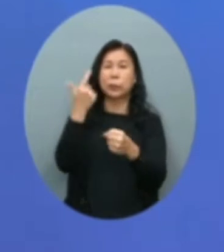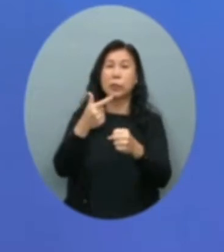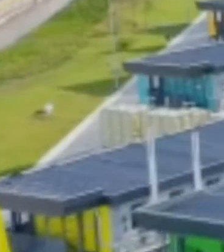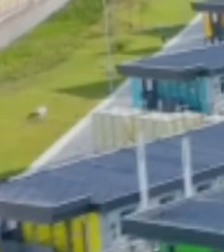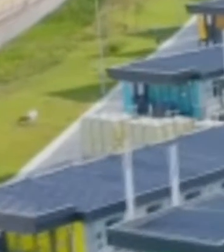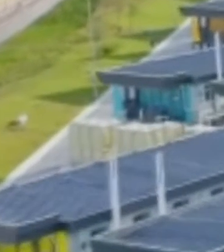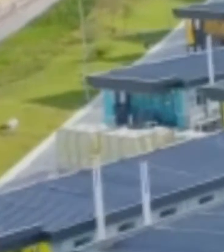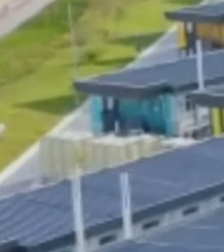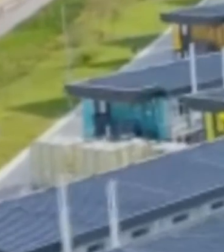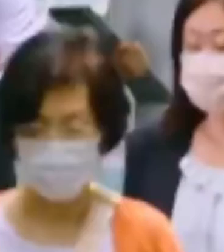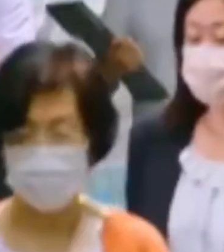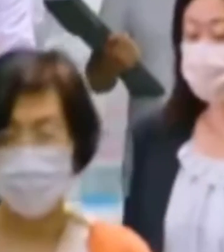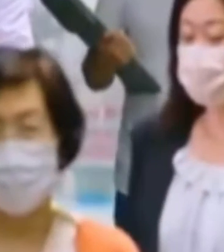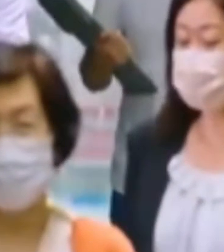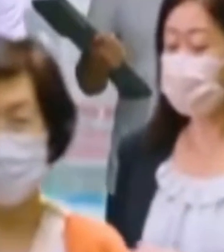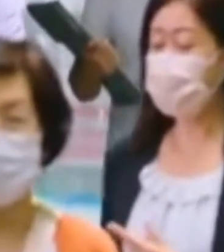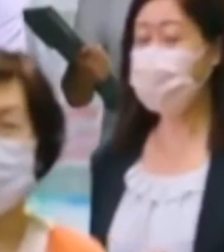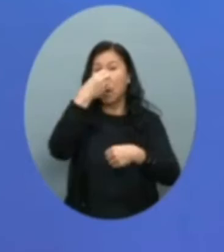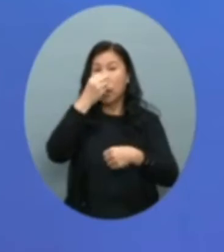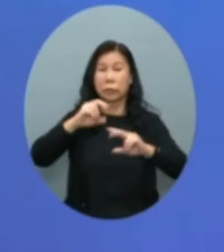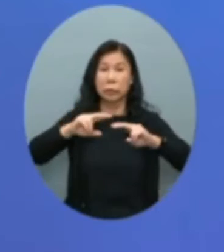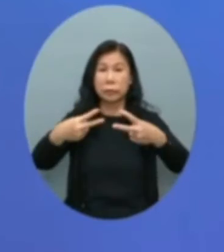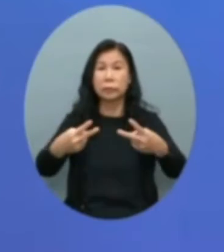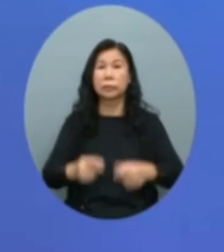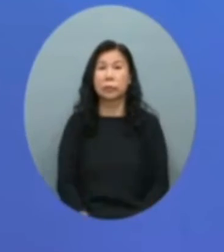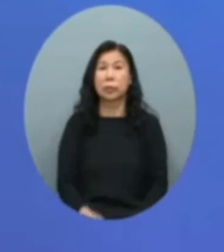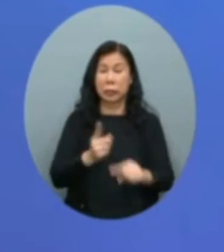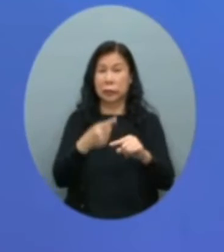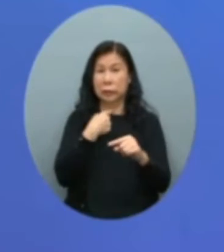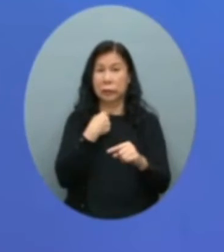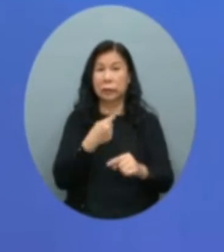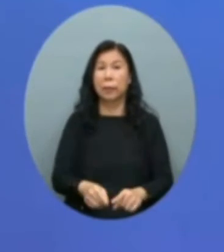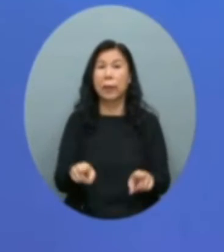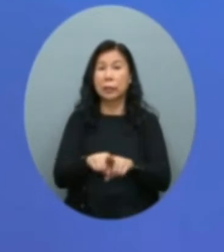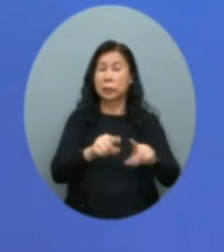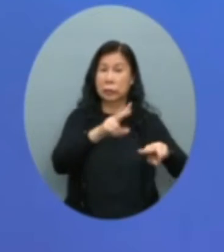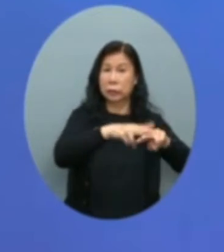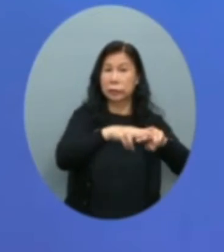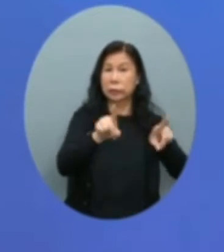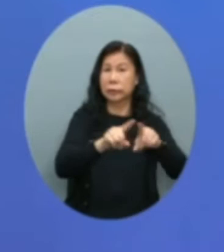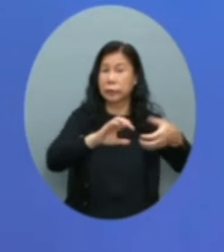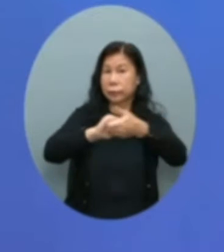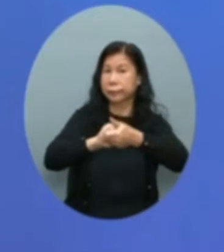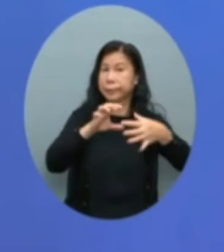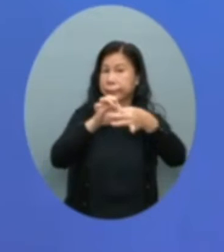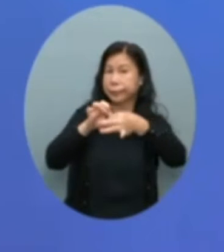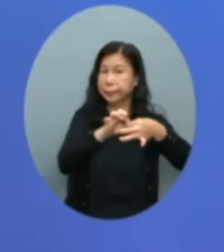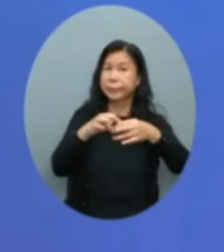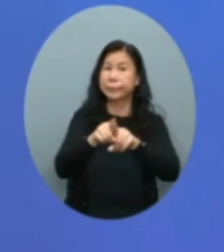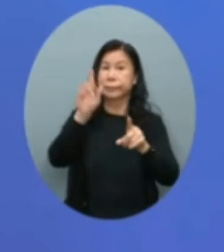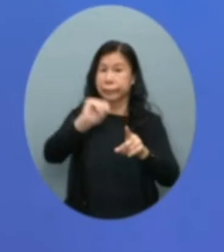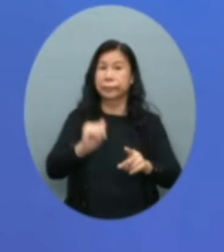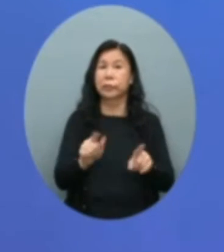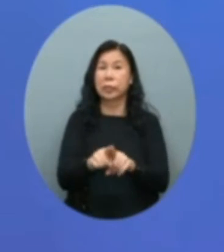遇。一是香港的发展必须与国家紧密相连，依托祖